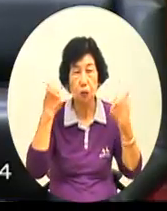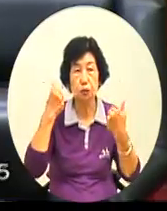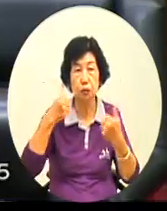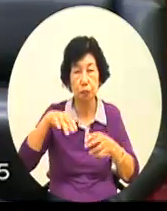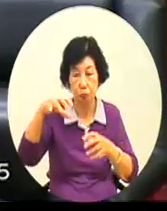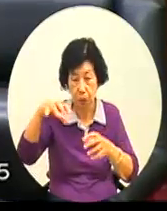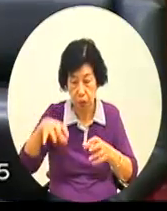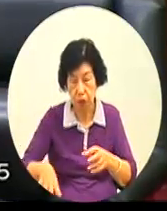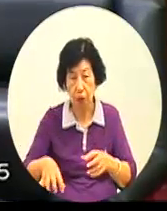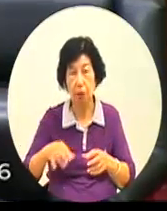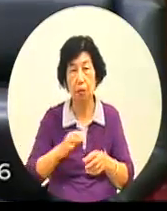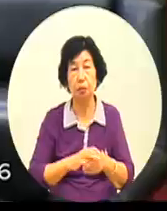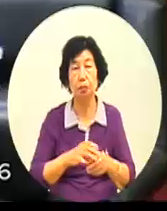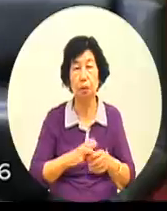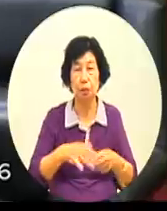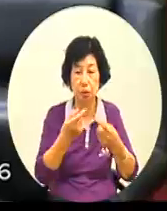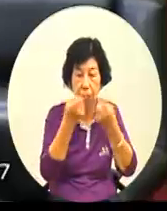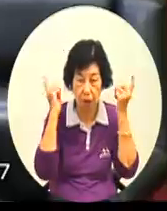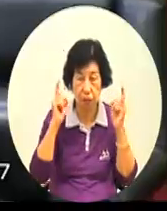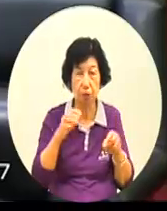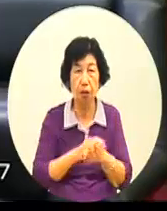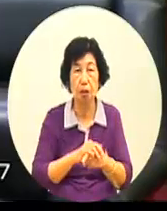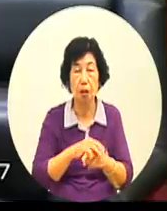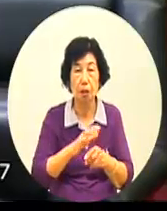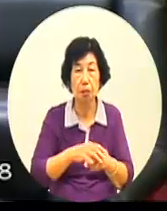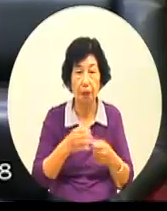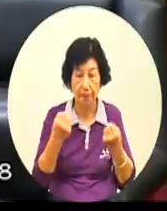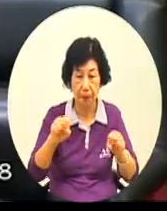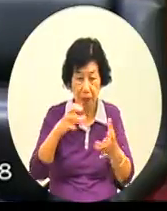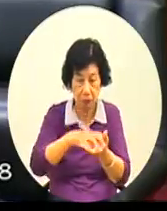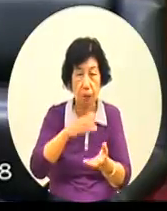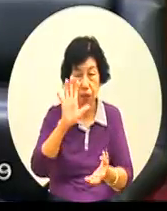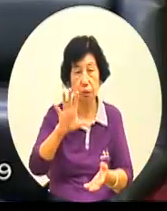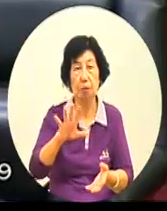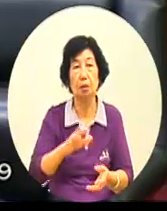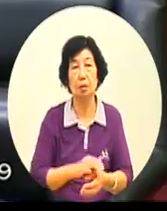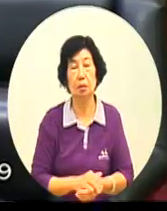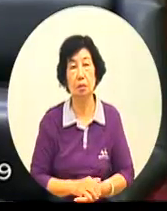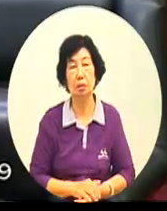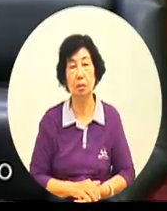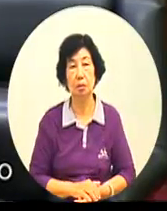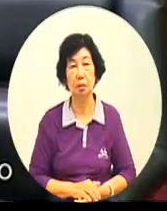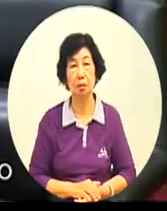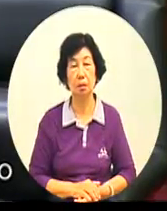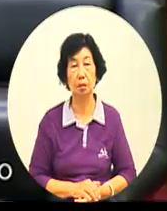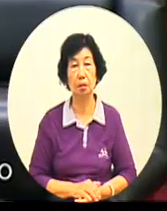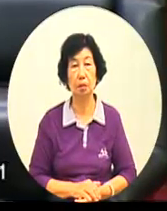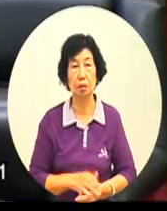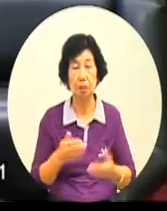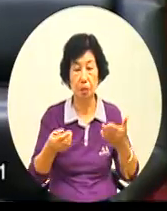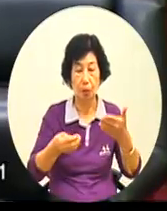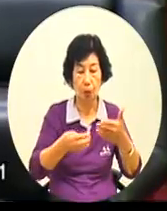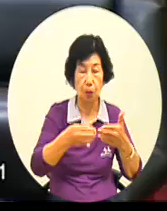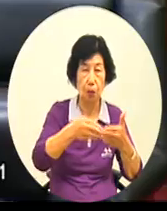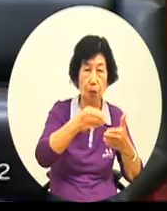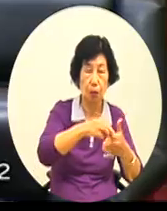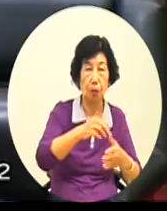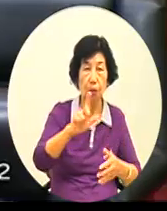大学的学历。而这个在这个过程当中里面呢，有没有提升这个师资的品